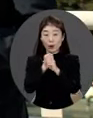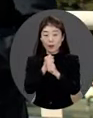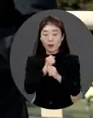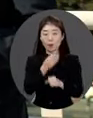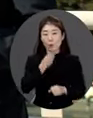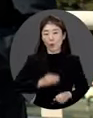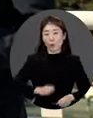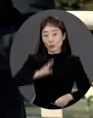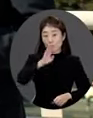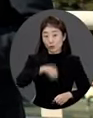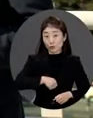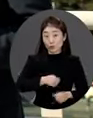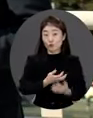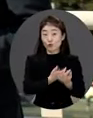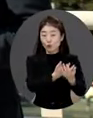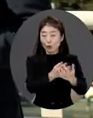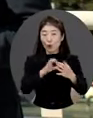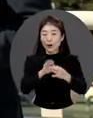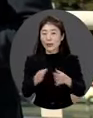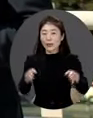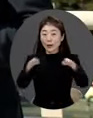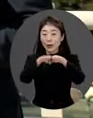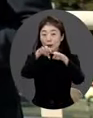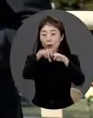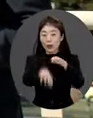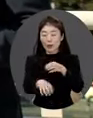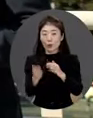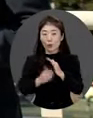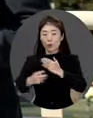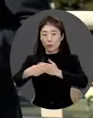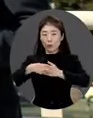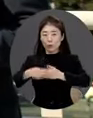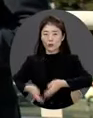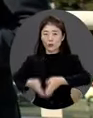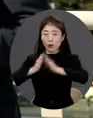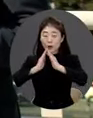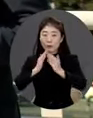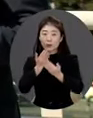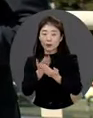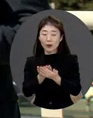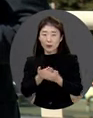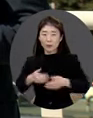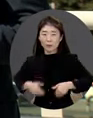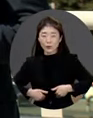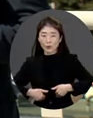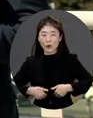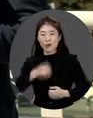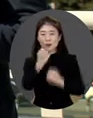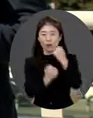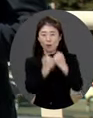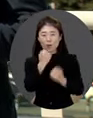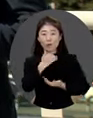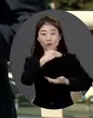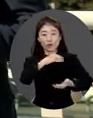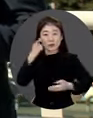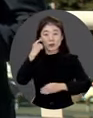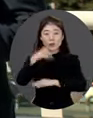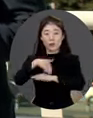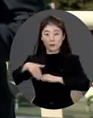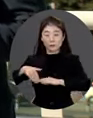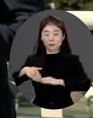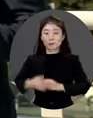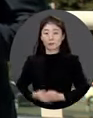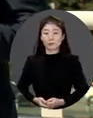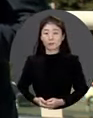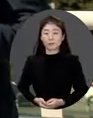보건복지부를 비롯한 관계 기관을 상대로 공공의료기관 설립의 필요성을 설득해 나갈 계획입니다 mbc 닐